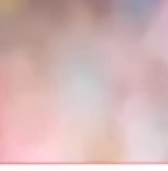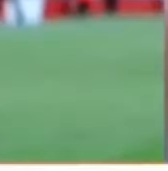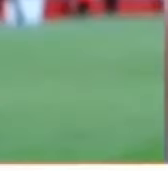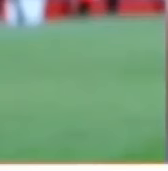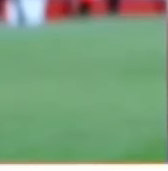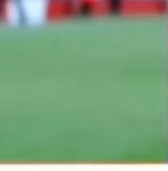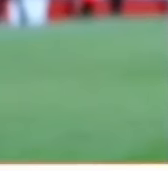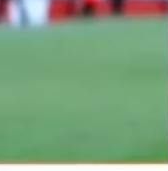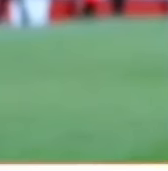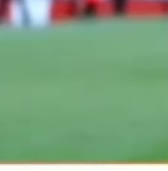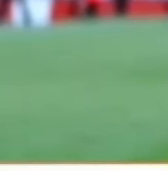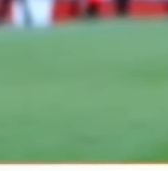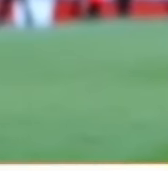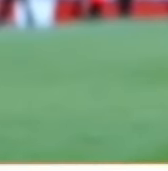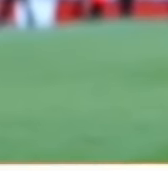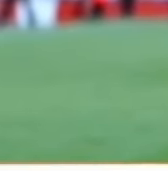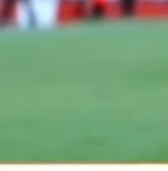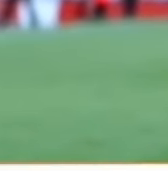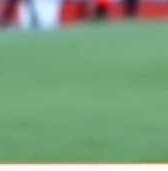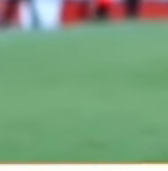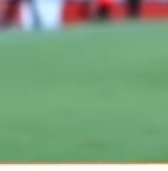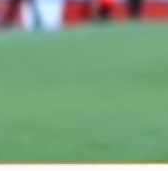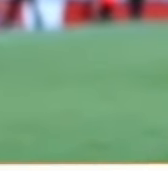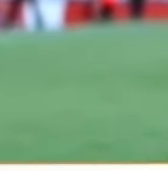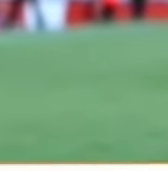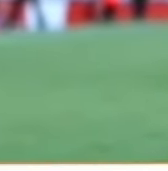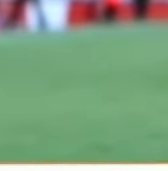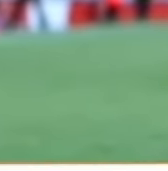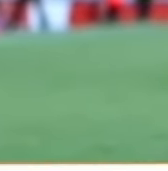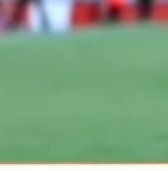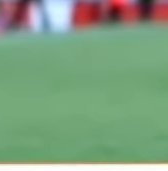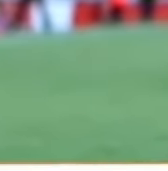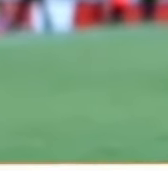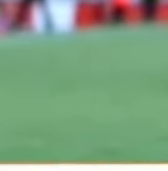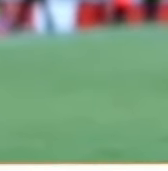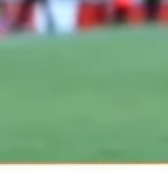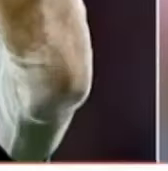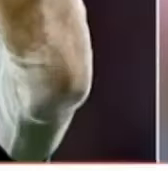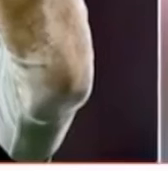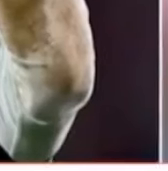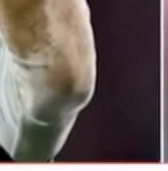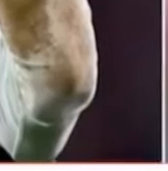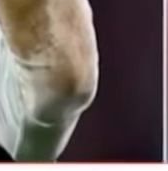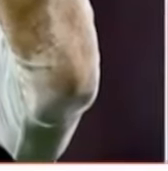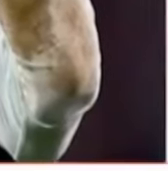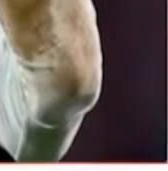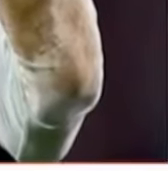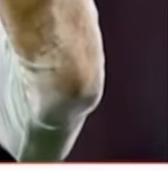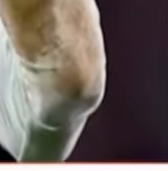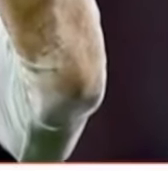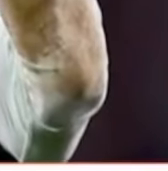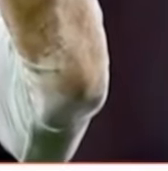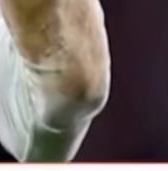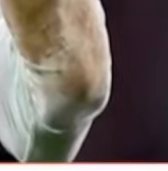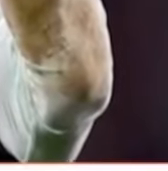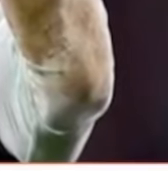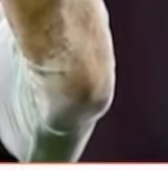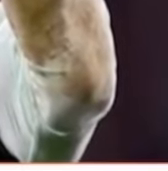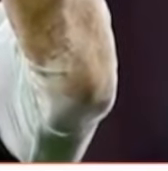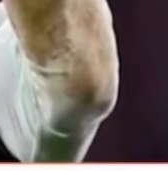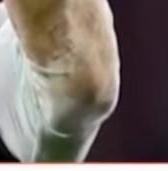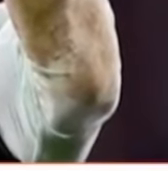baamaze okumwekebejja ng'ono Arsenal emutunze obukadde 3 obwa pound. Athletic Madrid eyagala omuwutanyi wa Chelsea